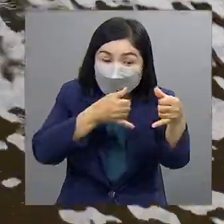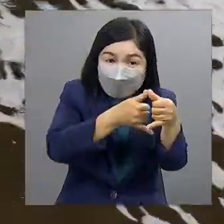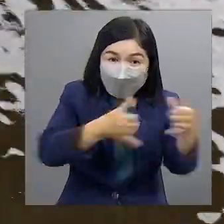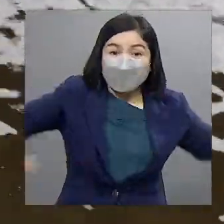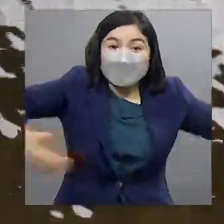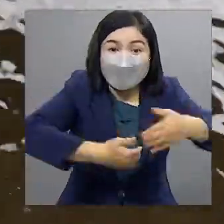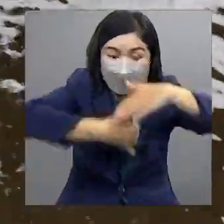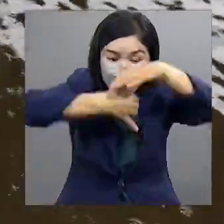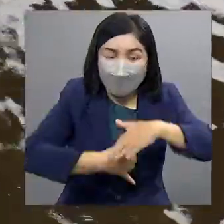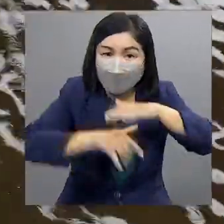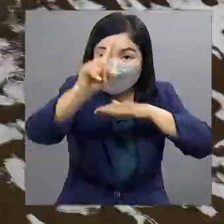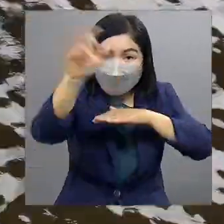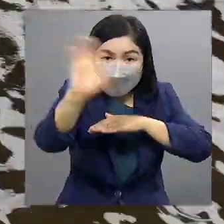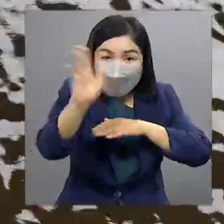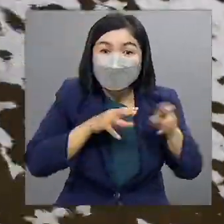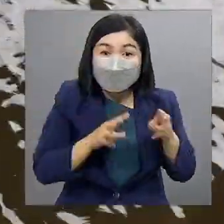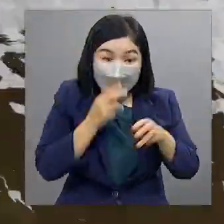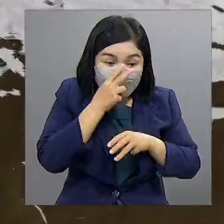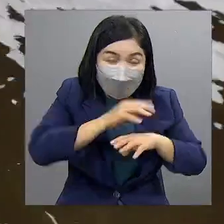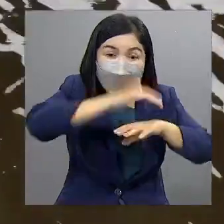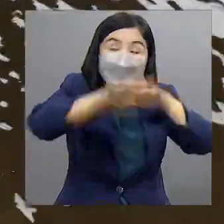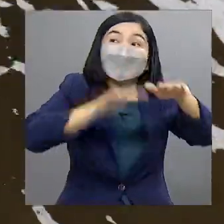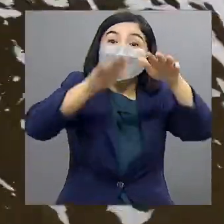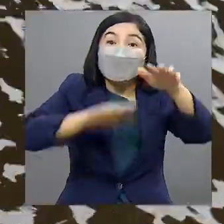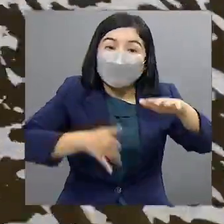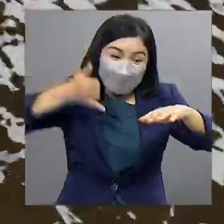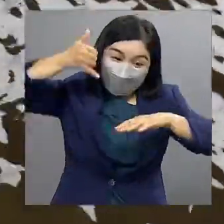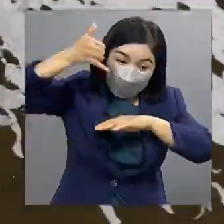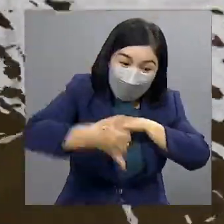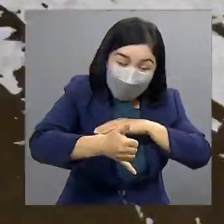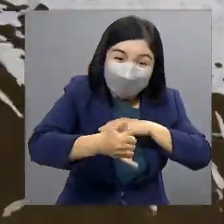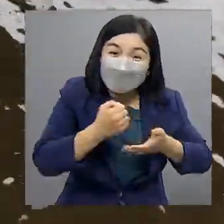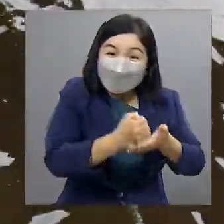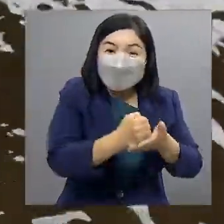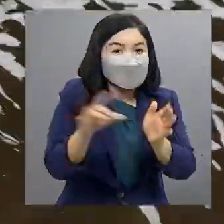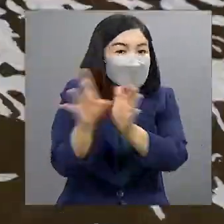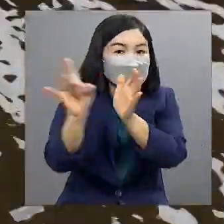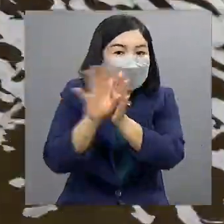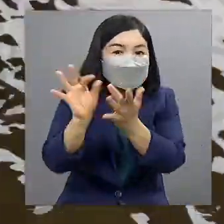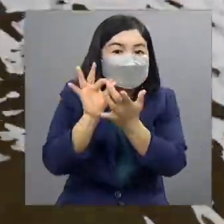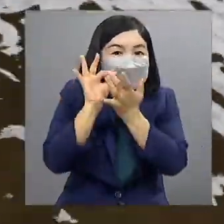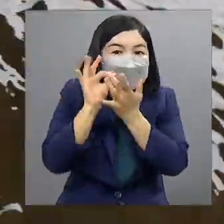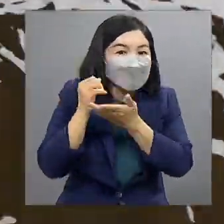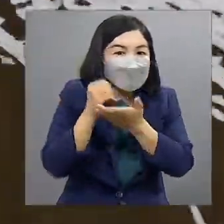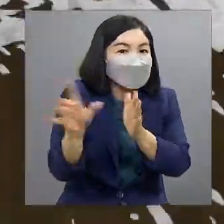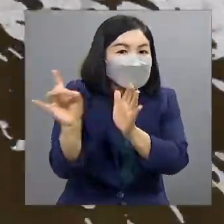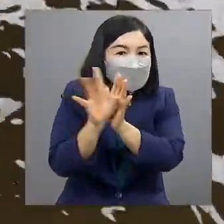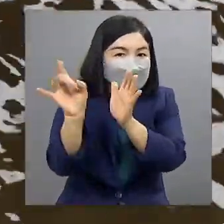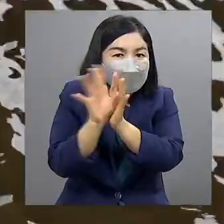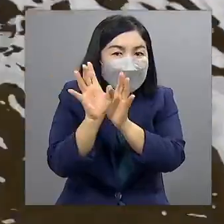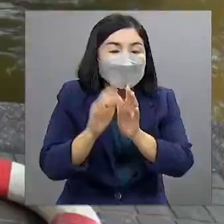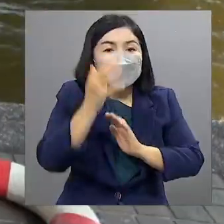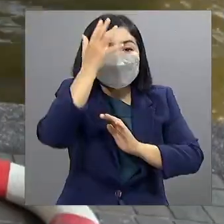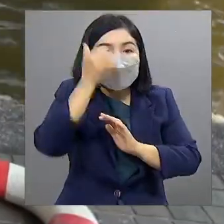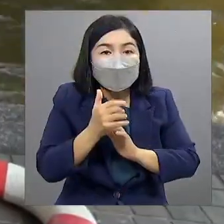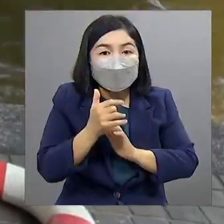คือการโดดลงไปช่วยเป็นวิธีทางเลือกสุดท้ายสำหรับนักกู้ภัยครับเขาจะโดนยื่นให้ทั้